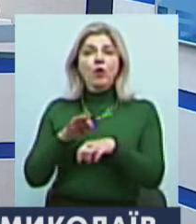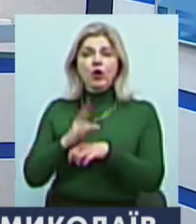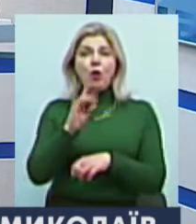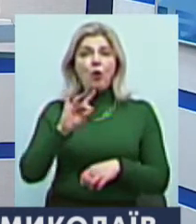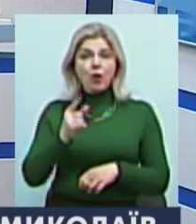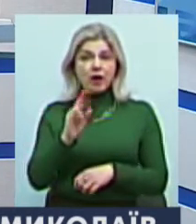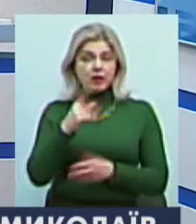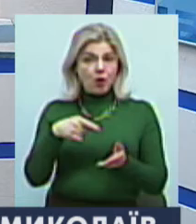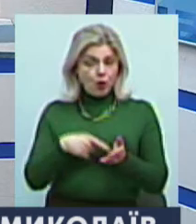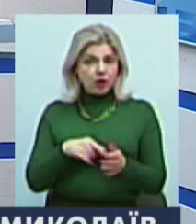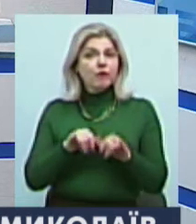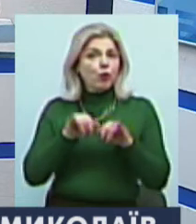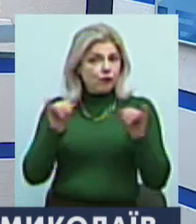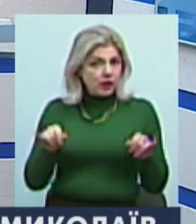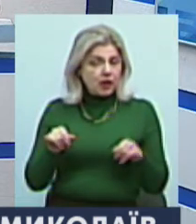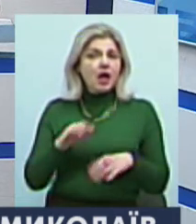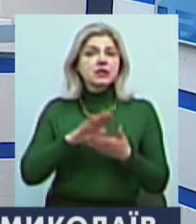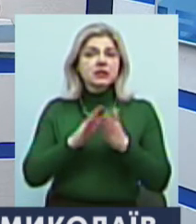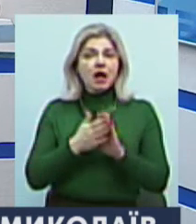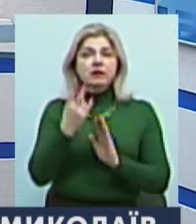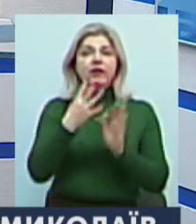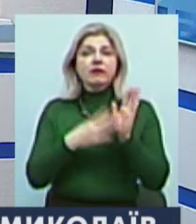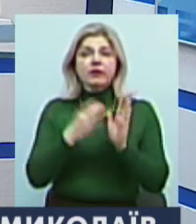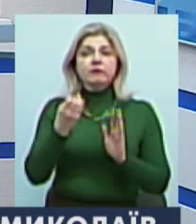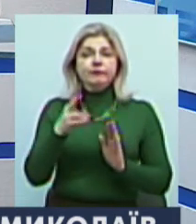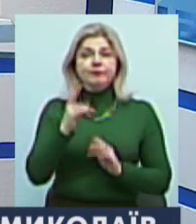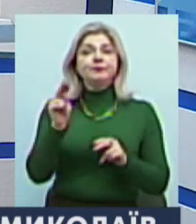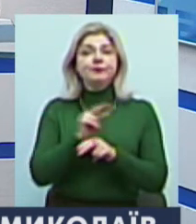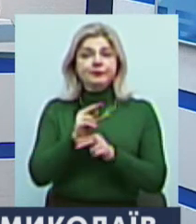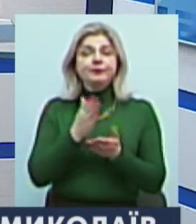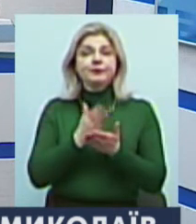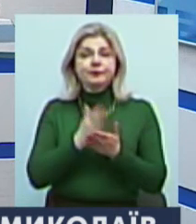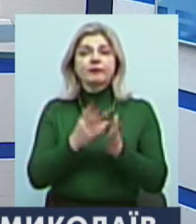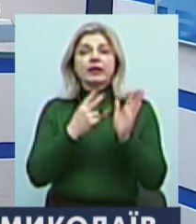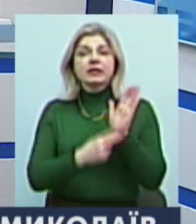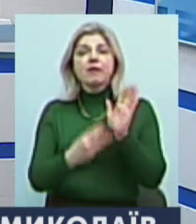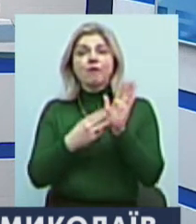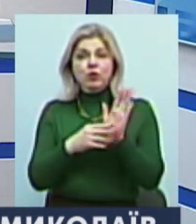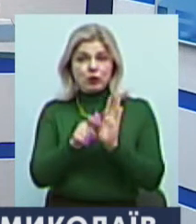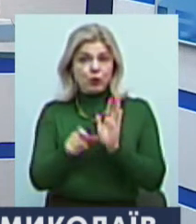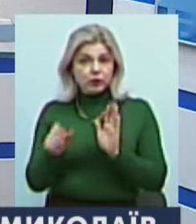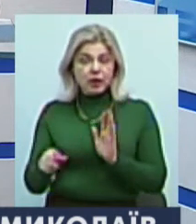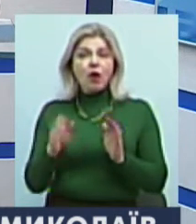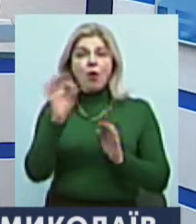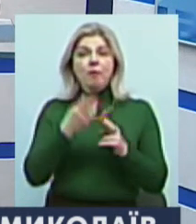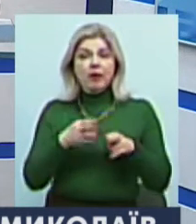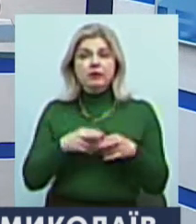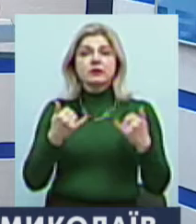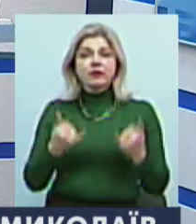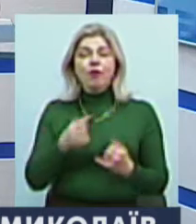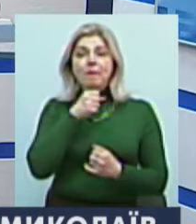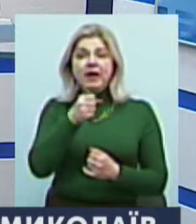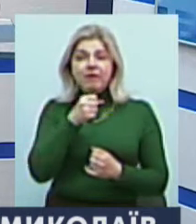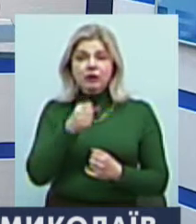Миколаєві збільшується. Станом на 29 січня на лікуванні знаходяться 78 людей. Про це сьогодні під час брифінгу